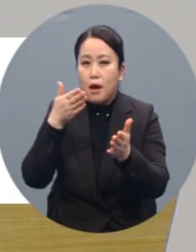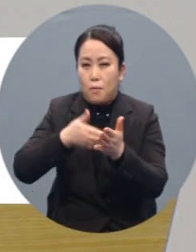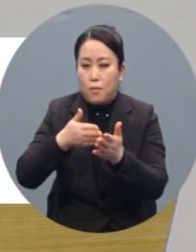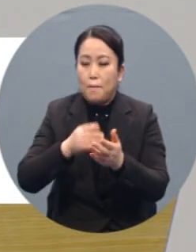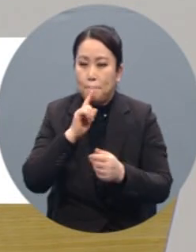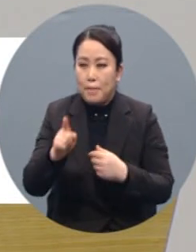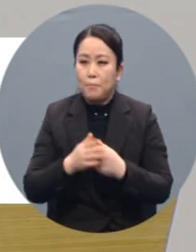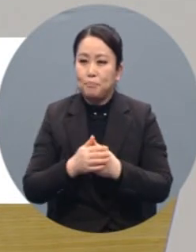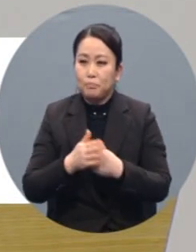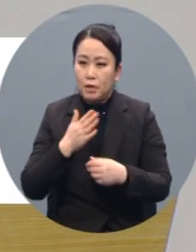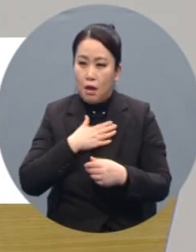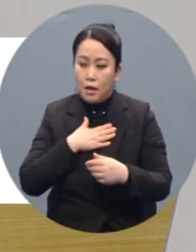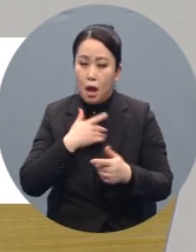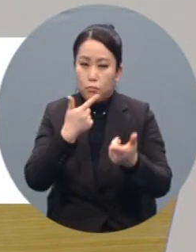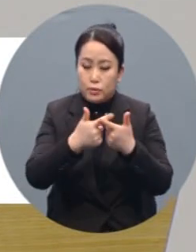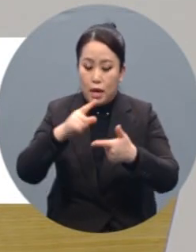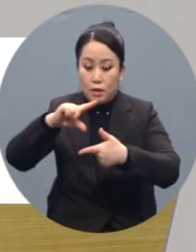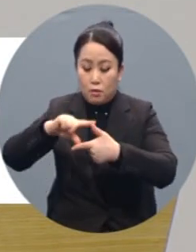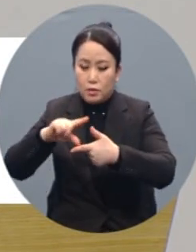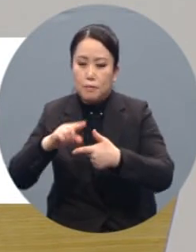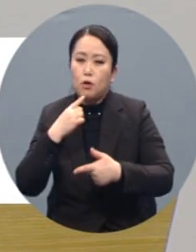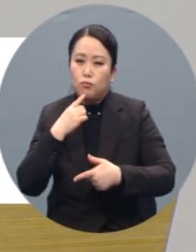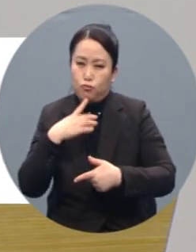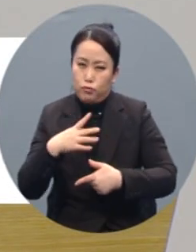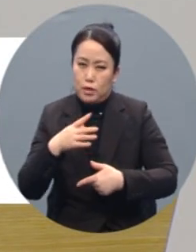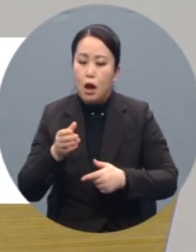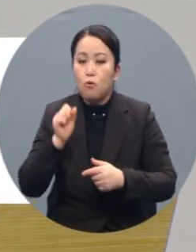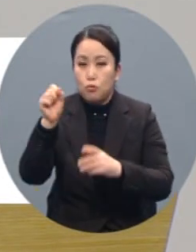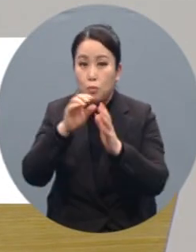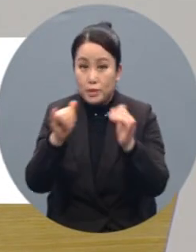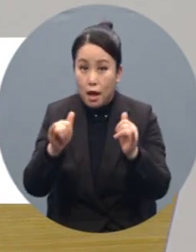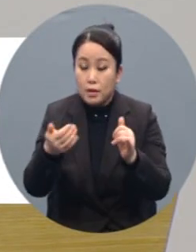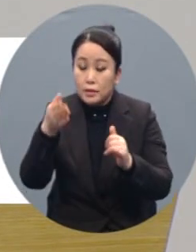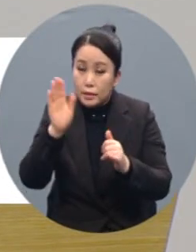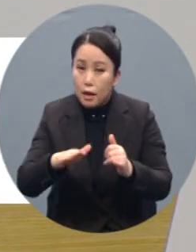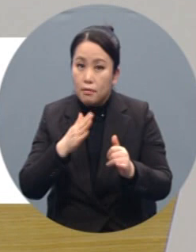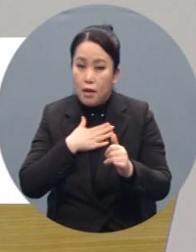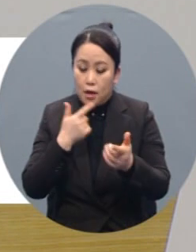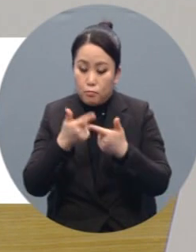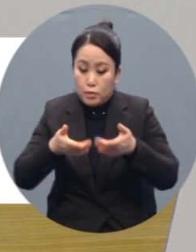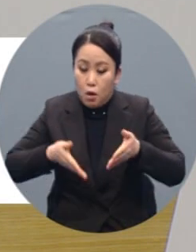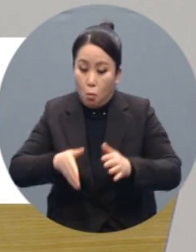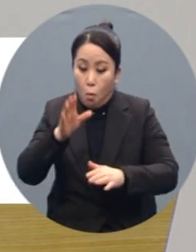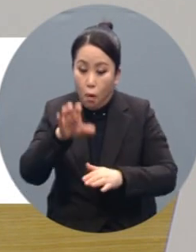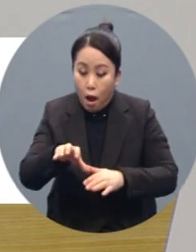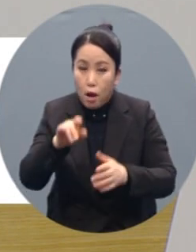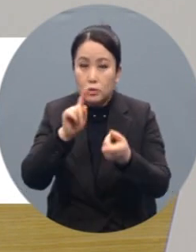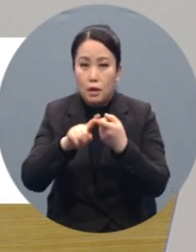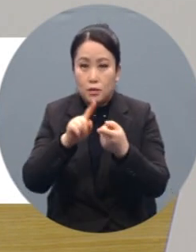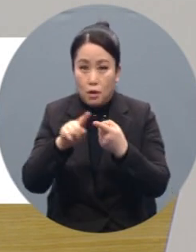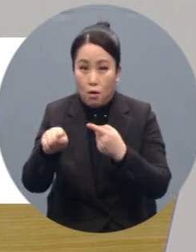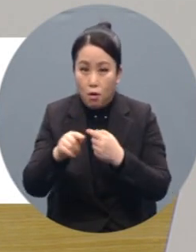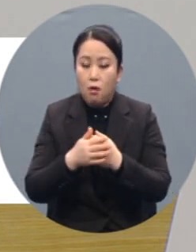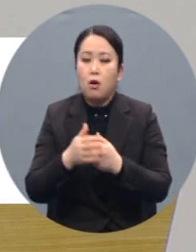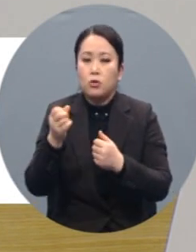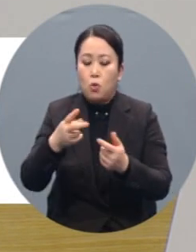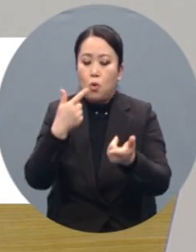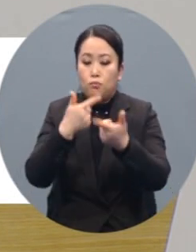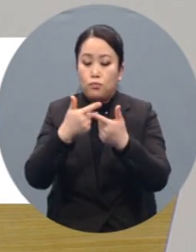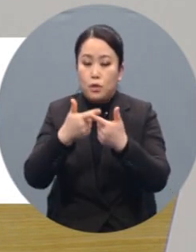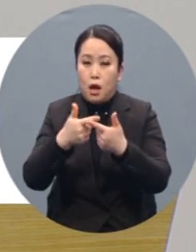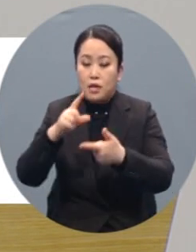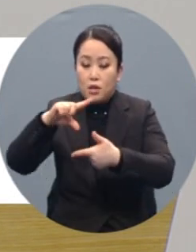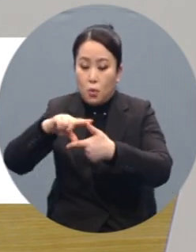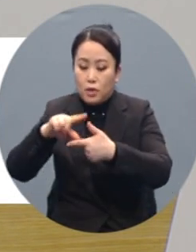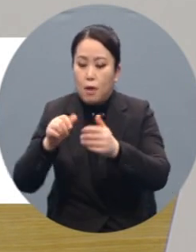후보 아니겠습니까? 그런데도 아직 부산 출신이라는 것, 이런 PK 대표 주자라는